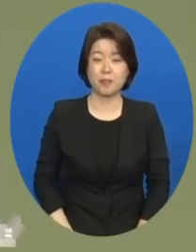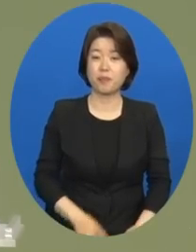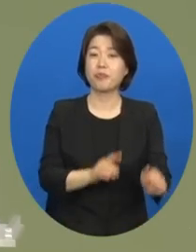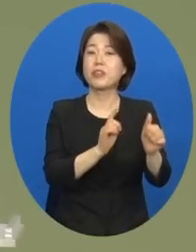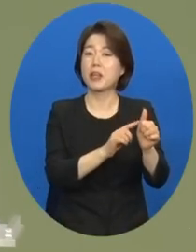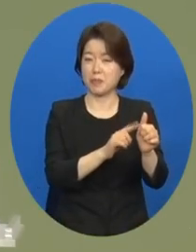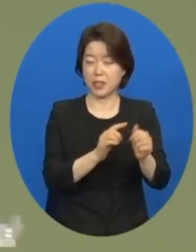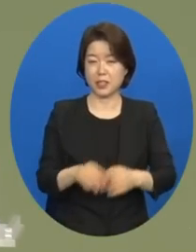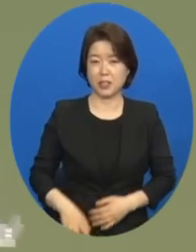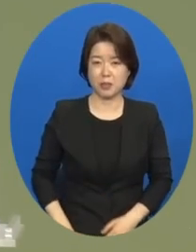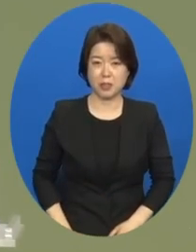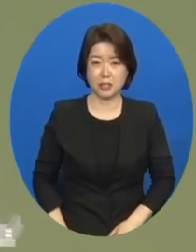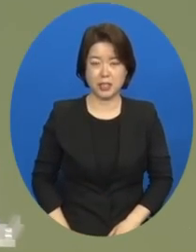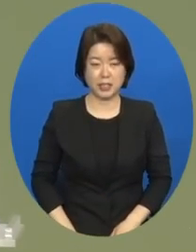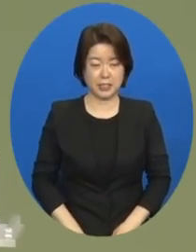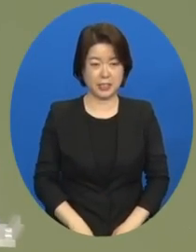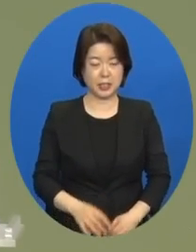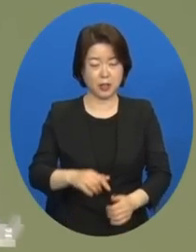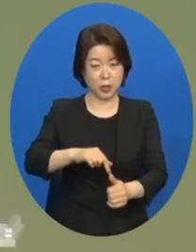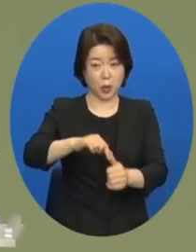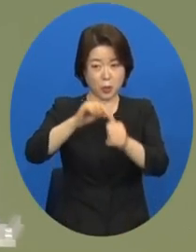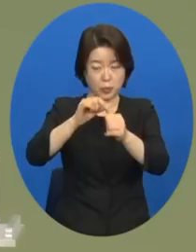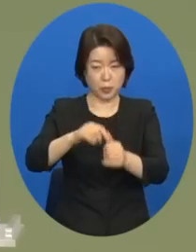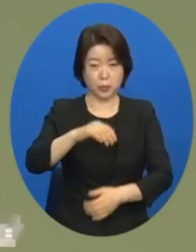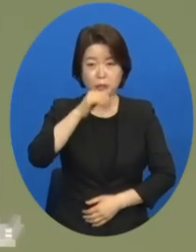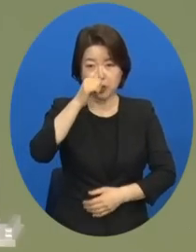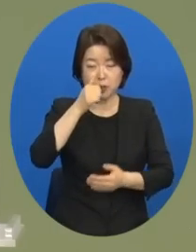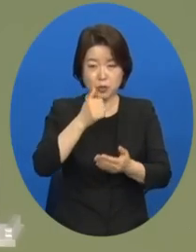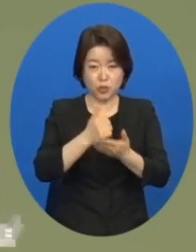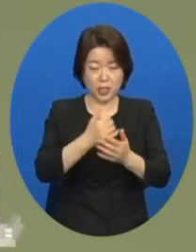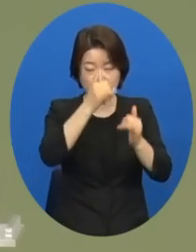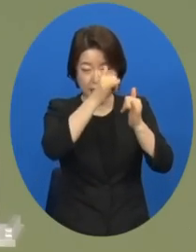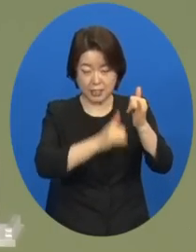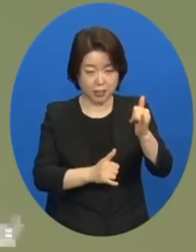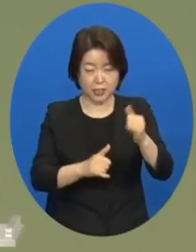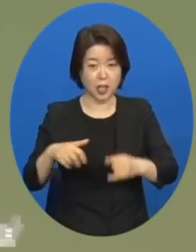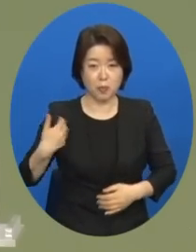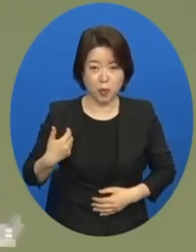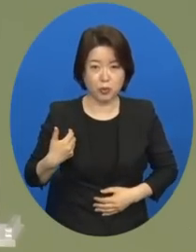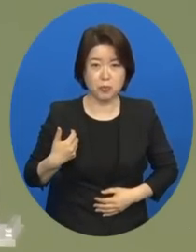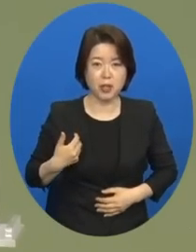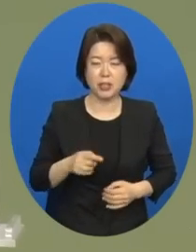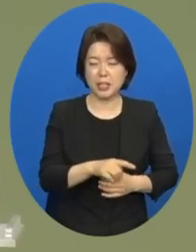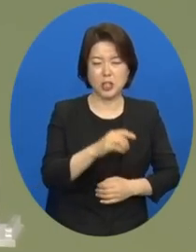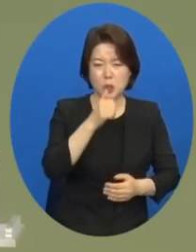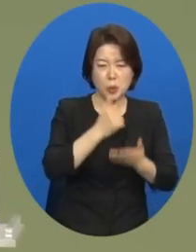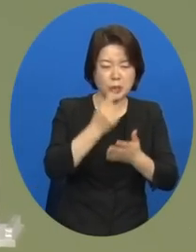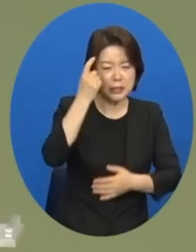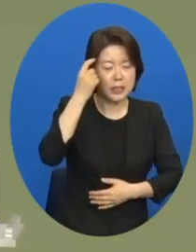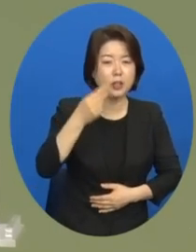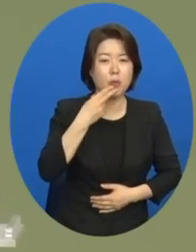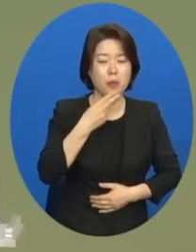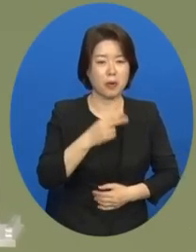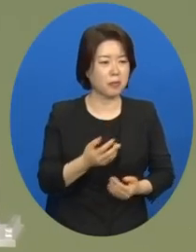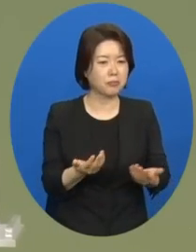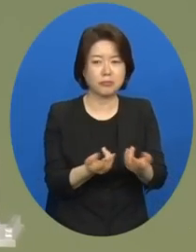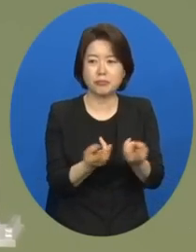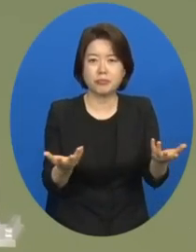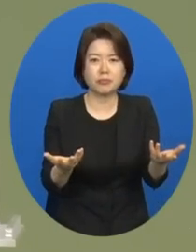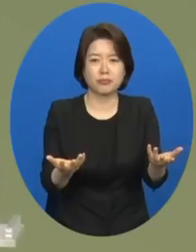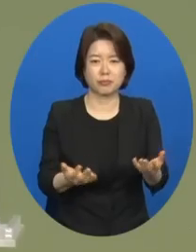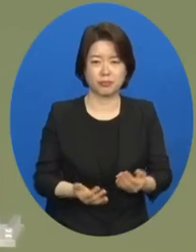남자들은이 구속사가 깨달아지지 않으면 흙이라서 여자보다 더 조의식이 없고 대책도 없어